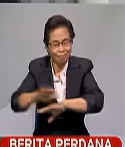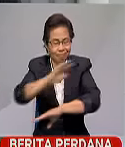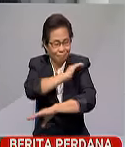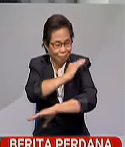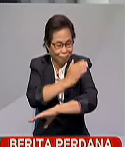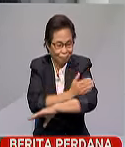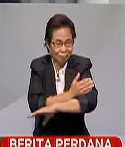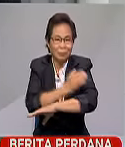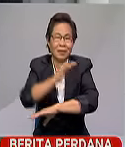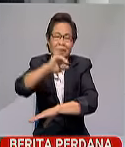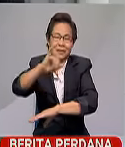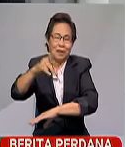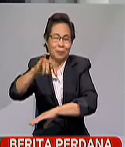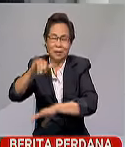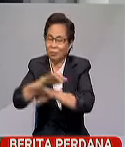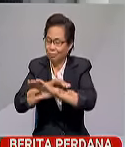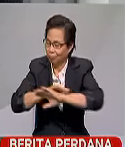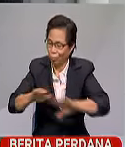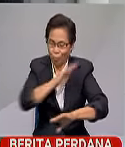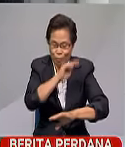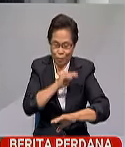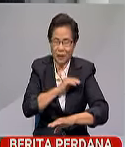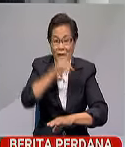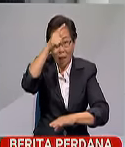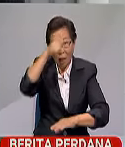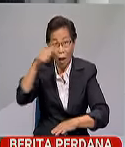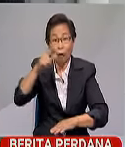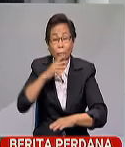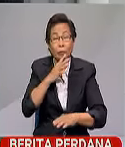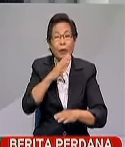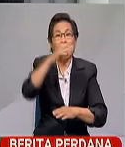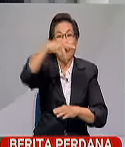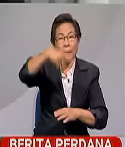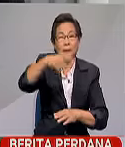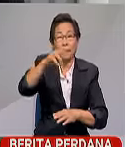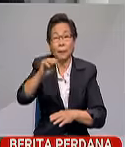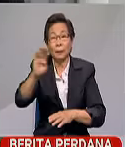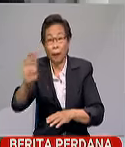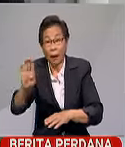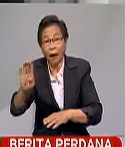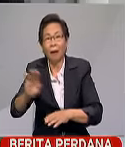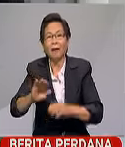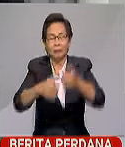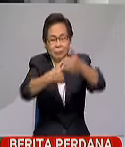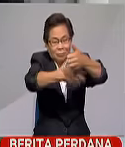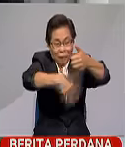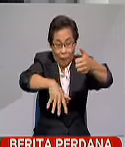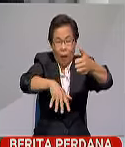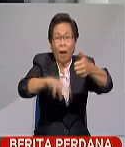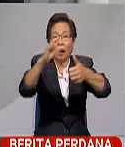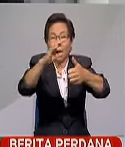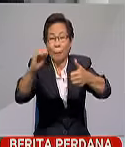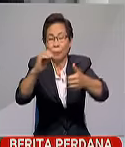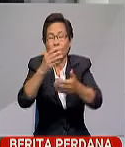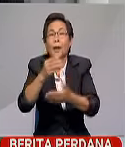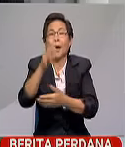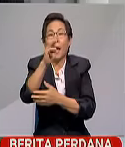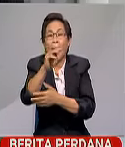kuasa Kementerian Pengangkutan. Menterinya Anthony Lok berkata Prasarana Malaysia Berhad adalah anak syarikat di bawah Menteri